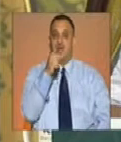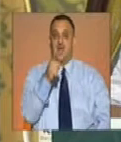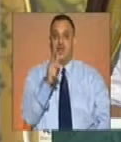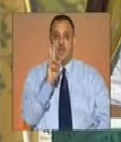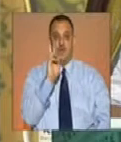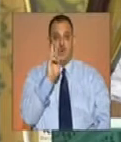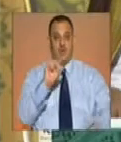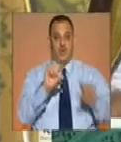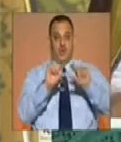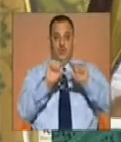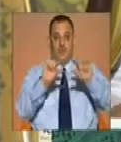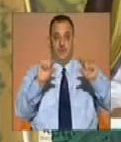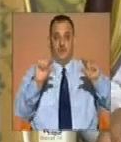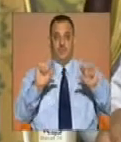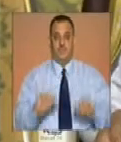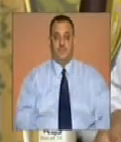fatawa@smc.ae.